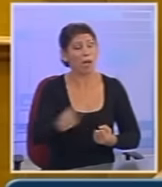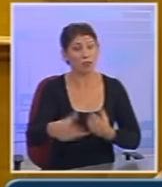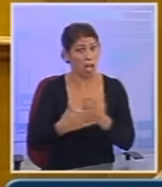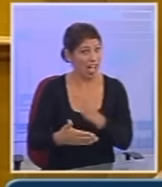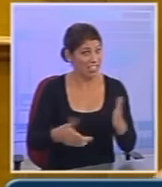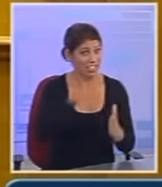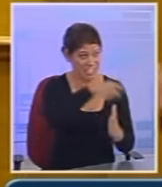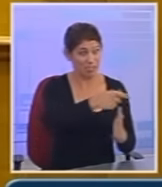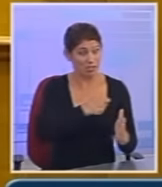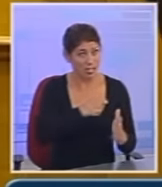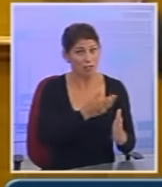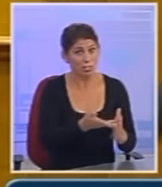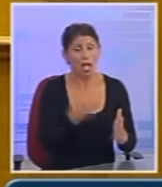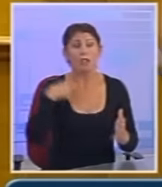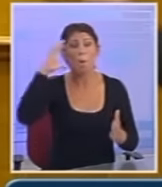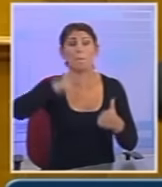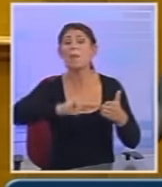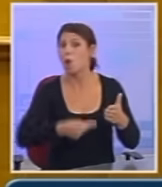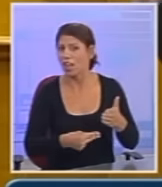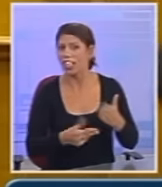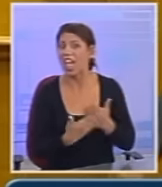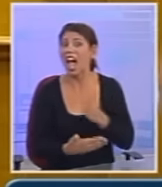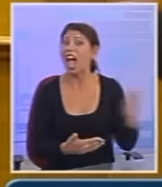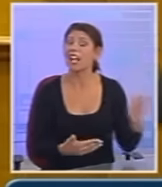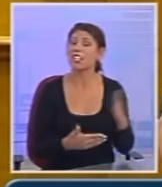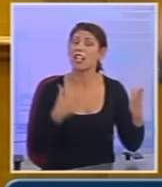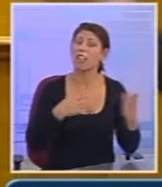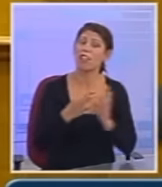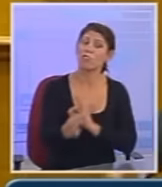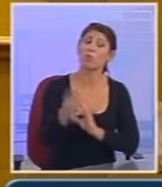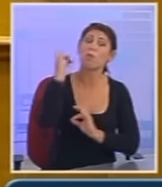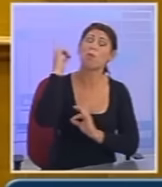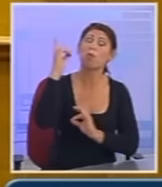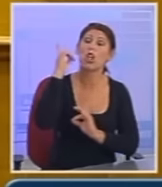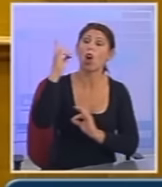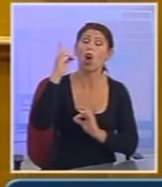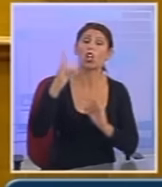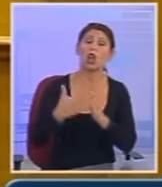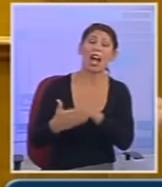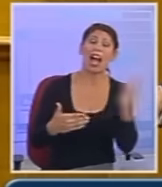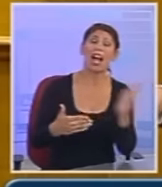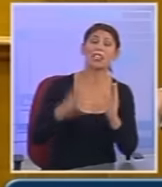εσείς πιστεύετε. Αυτή είναι η μνημονιακή αριστερά που θα εφαρμόσει το πρώτο αριστερό μνημόνιο.